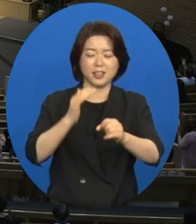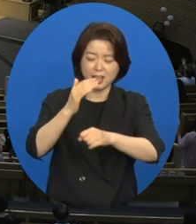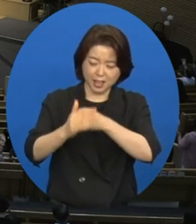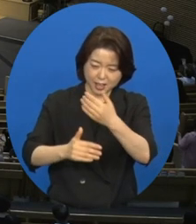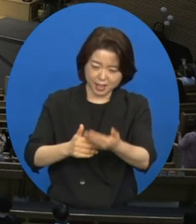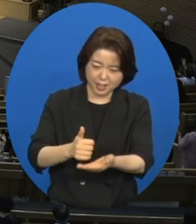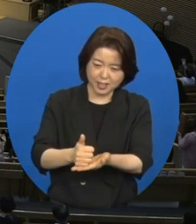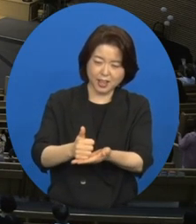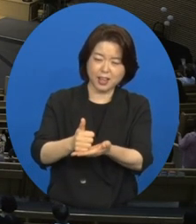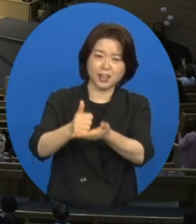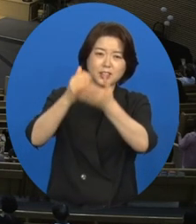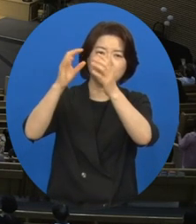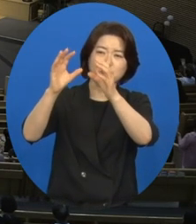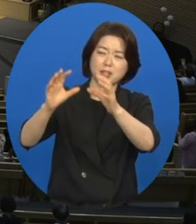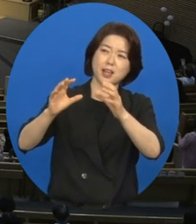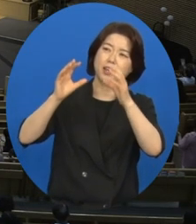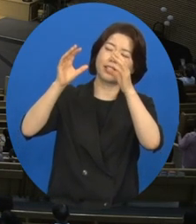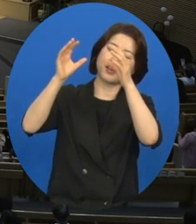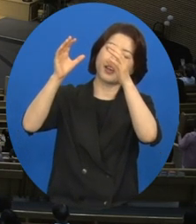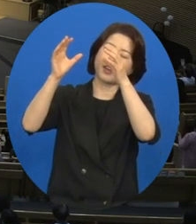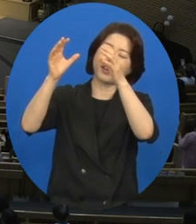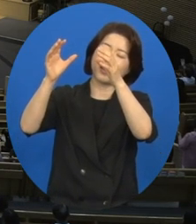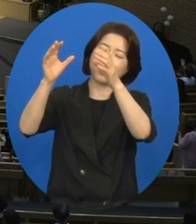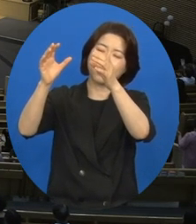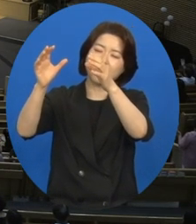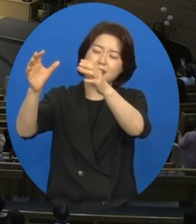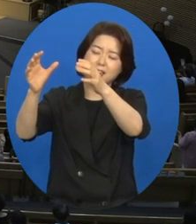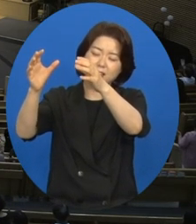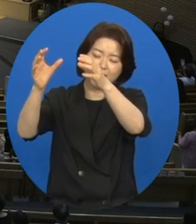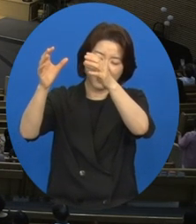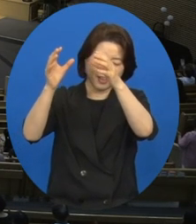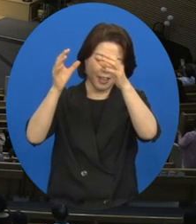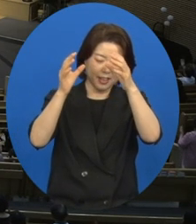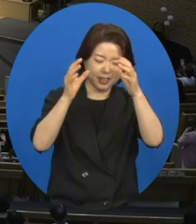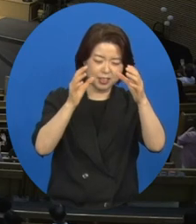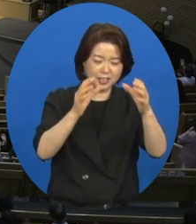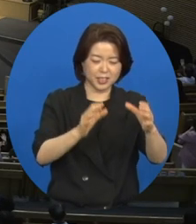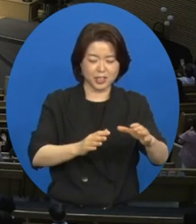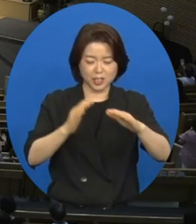영원한 하나님 나라